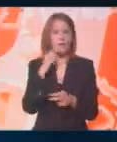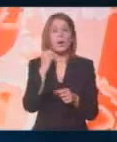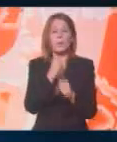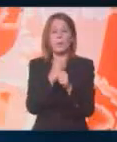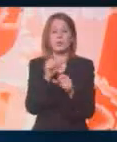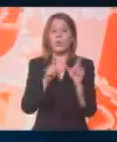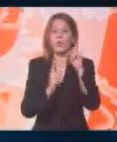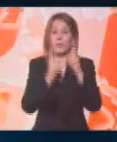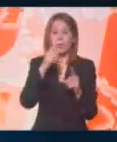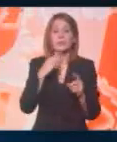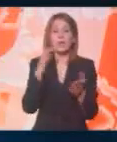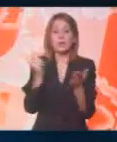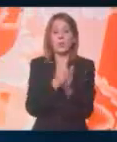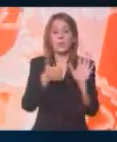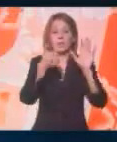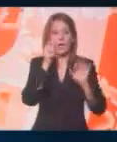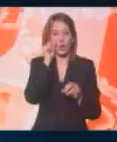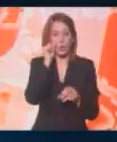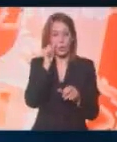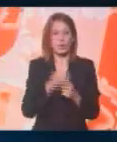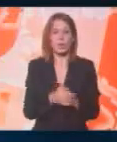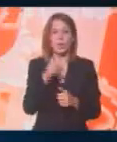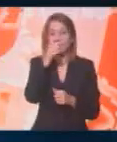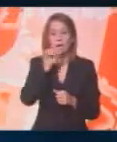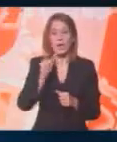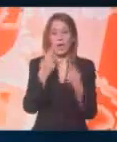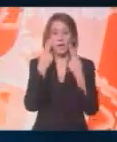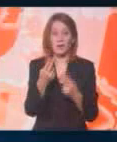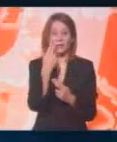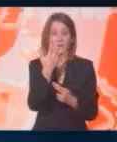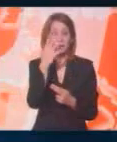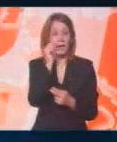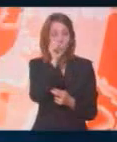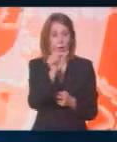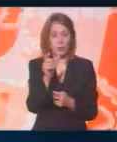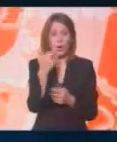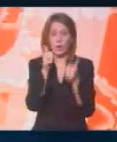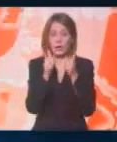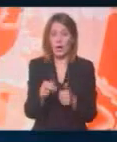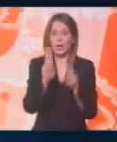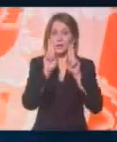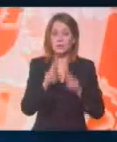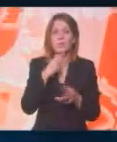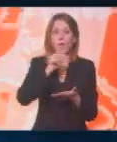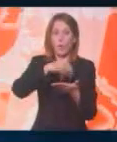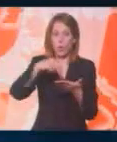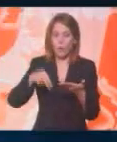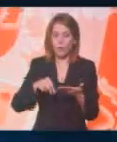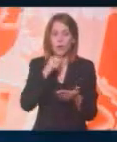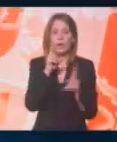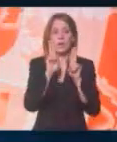u fabrici dobit će oko 600 ljudi. Ali ono što je najvažnije, 25 ljudi od danas ima ugovor,